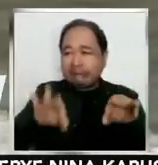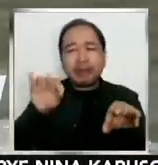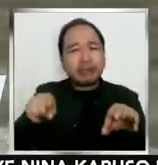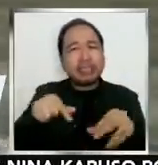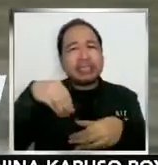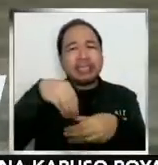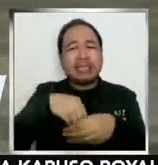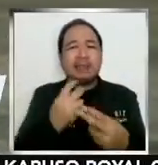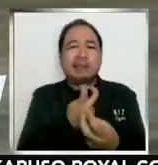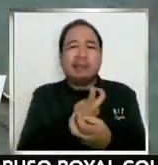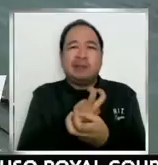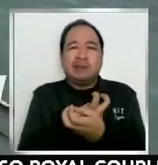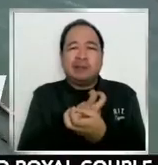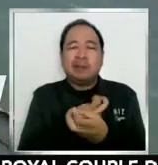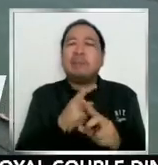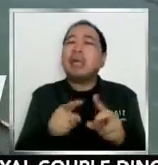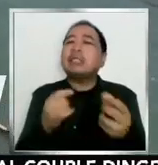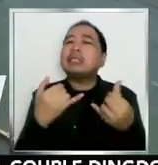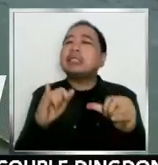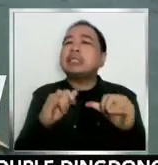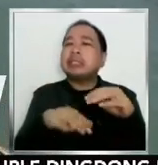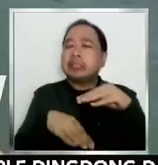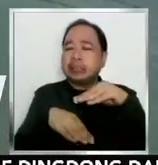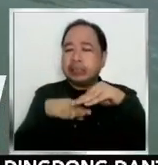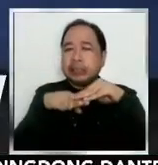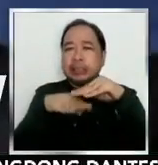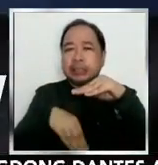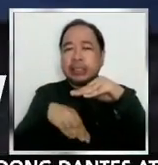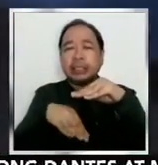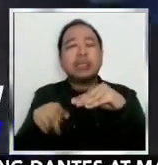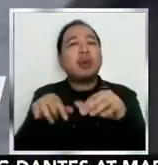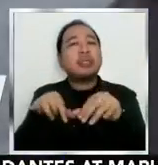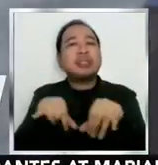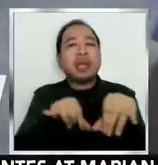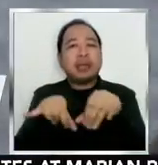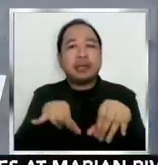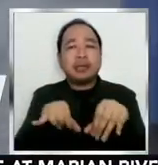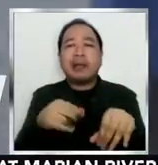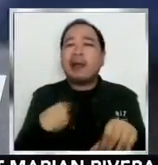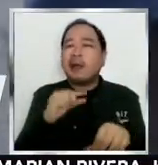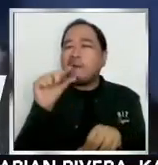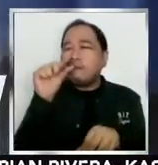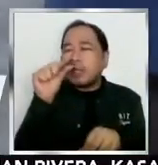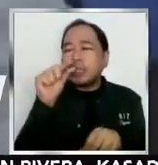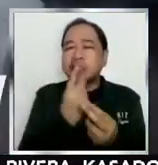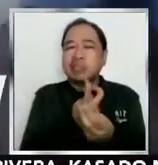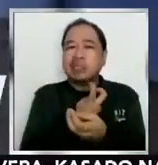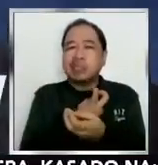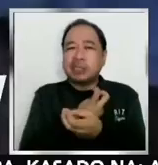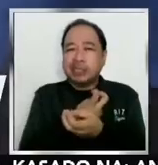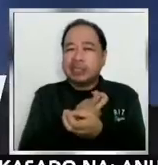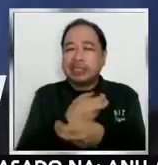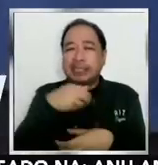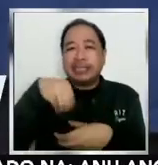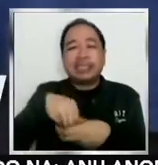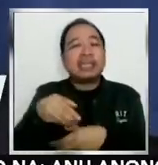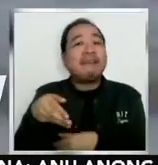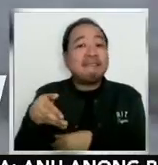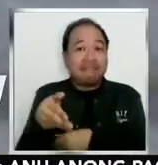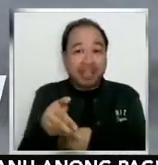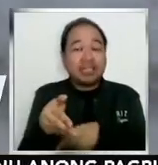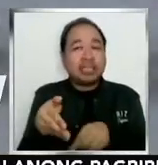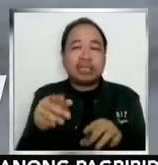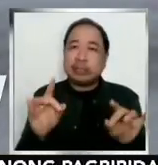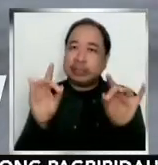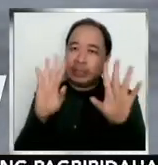nito sa standard ng DENR. Meron na ring low-level contaminants ang mga nakuhang fish sample na mapanganib sa mga tao at